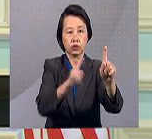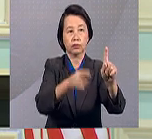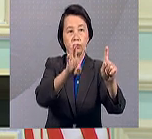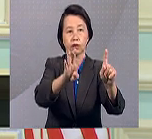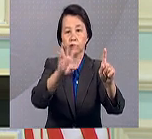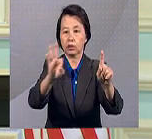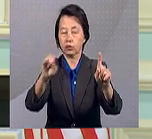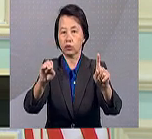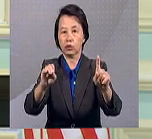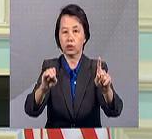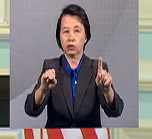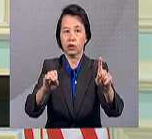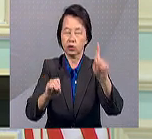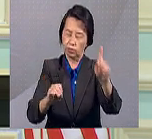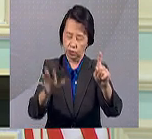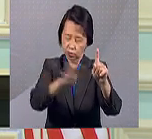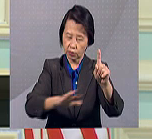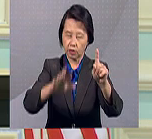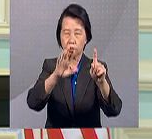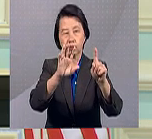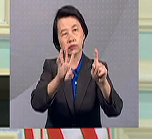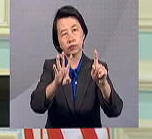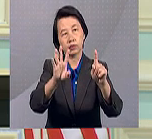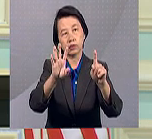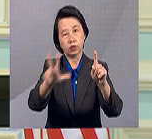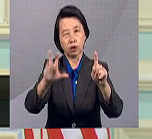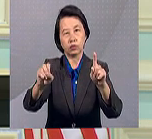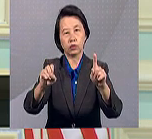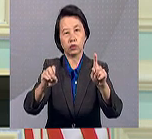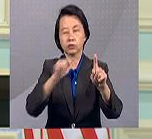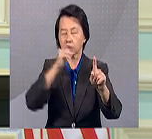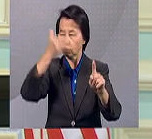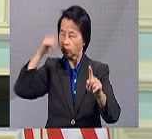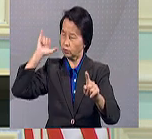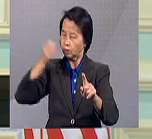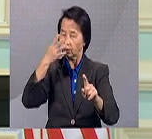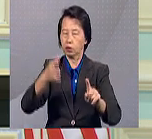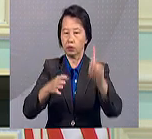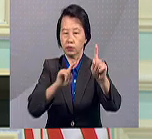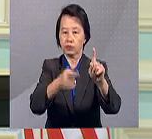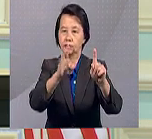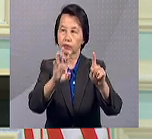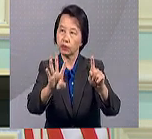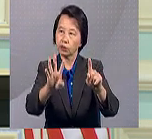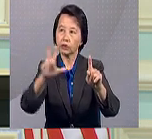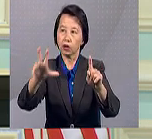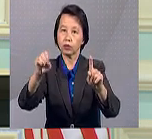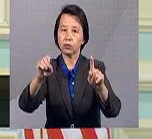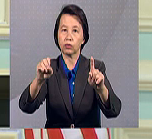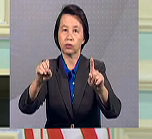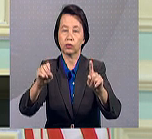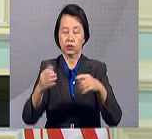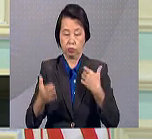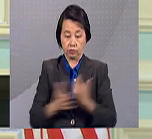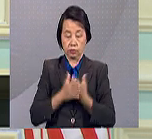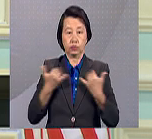1,450. Kalau tak silap 1,430. Kalau saya tak lupa semalam saya sebut 1,430. Setakat hari